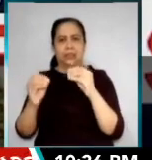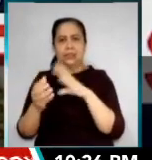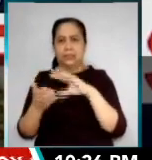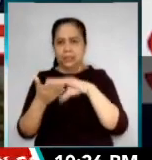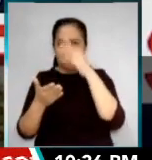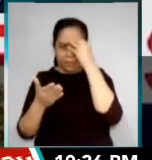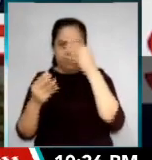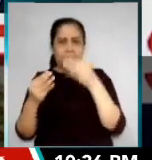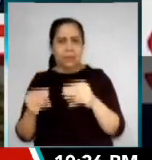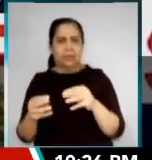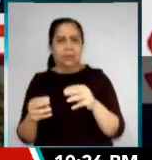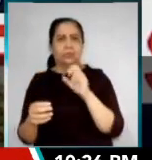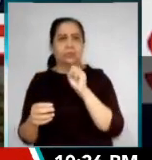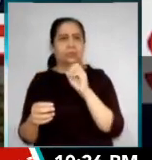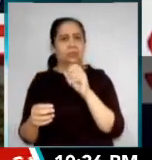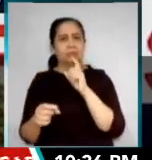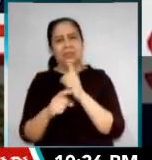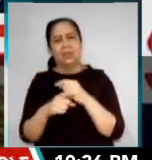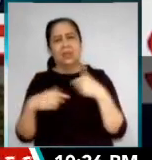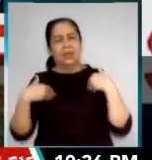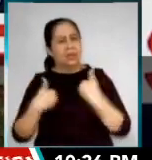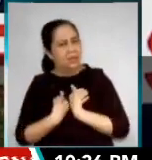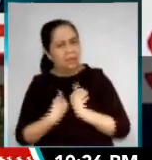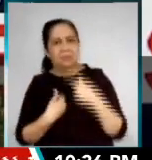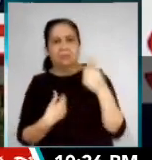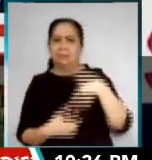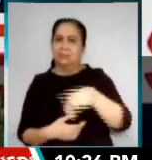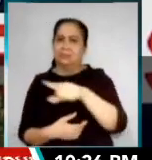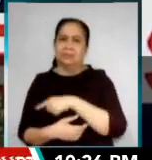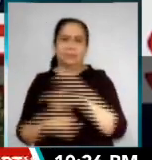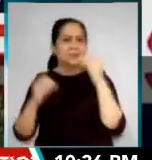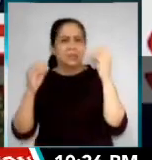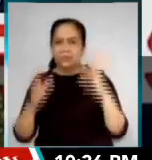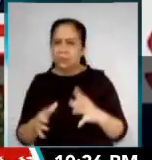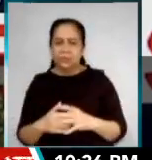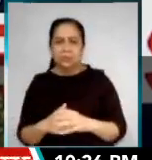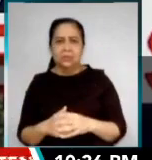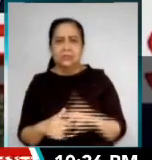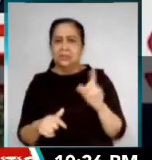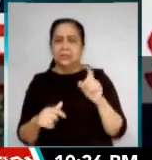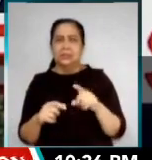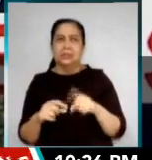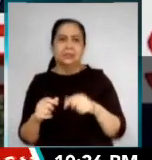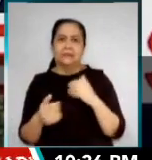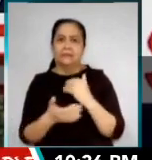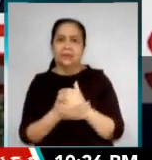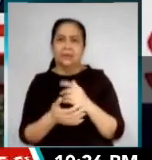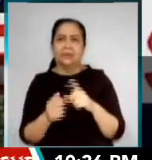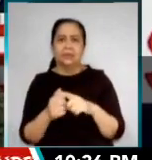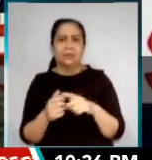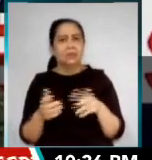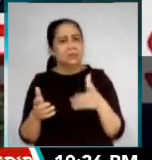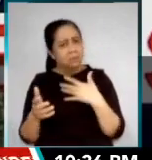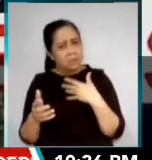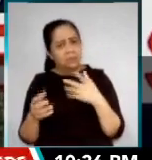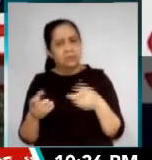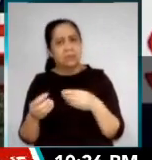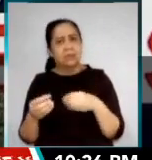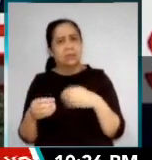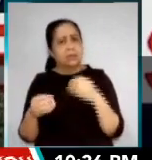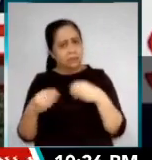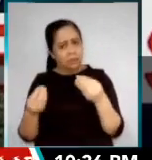talagang exhausted ang ating mga kaguruan. Kung di talaga maiwasan, bigay naman yung overtime pay o